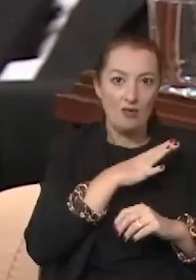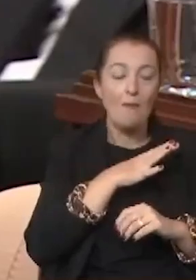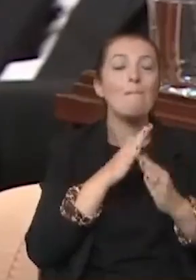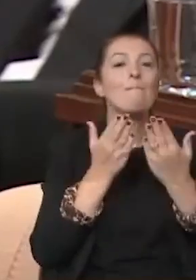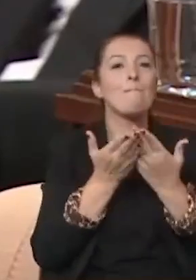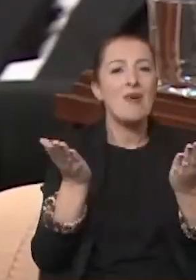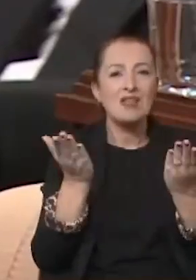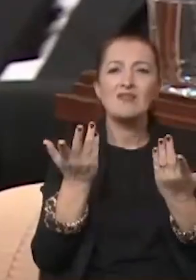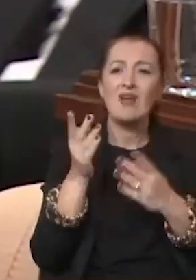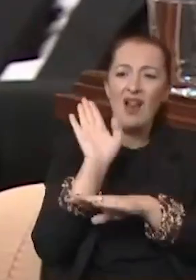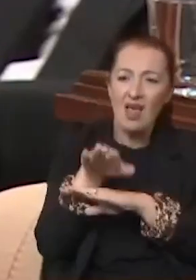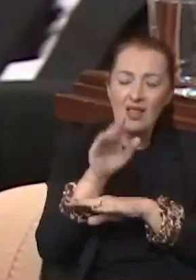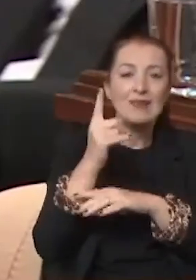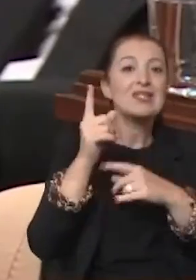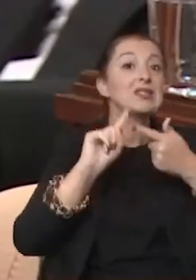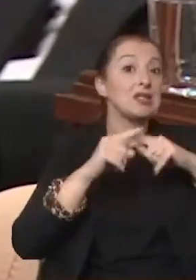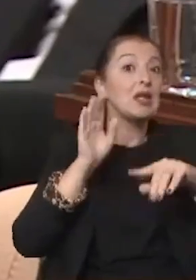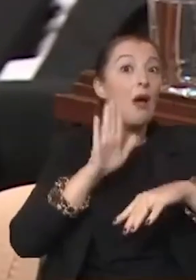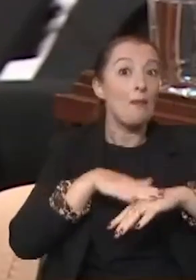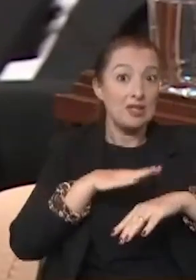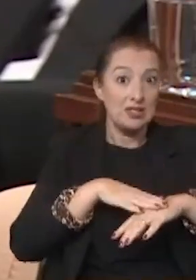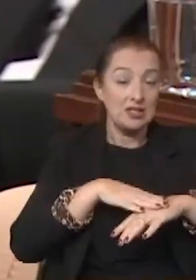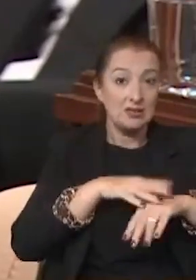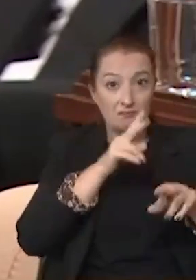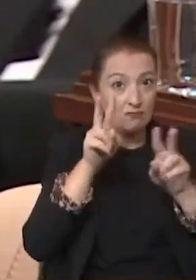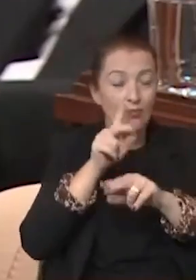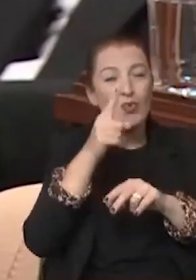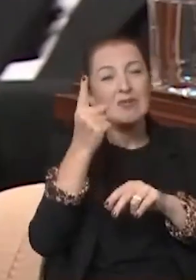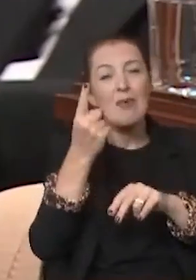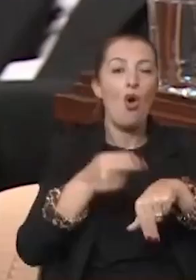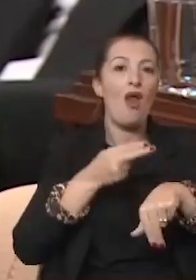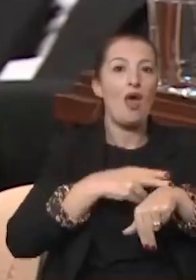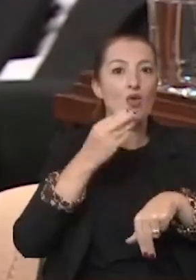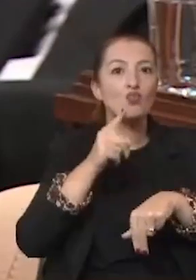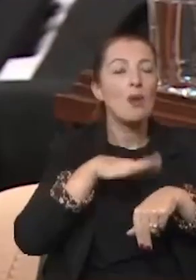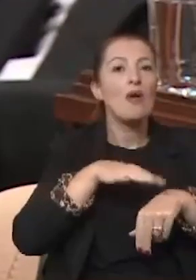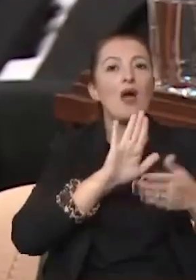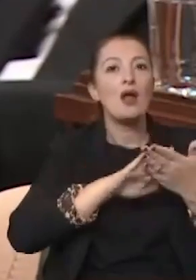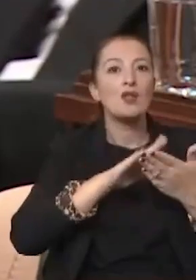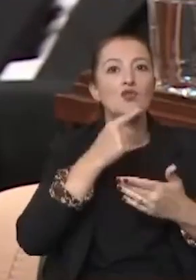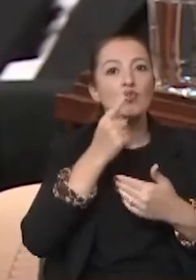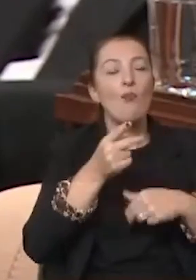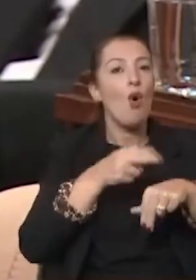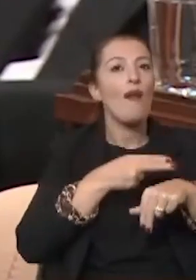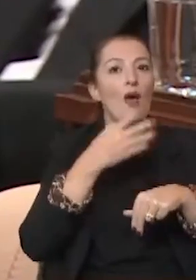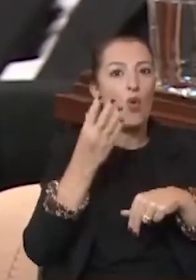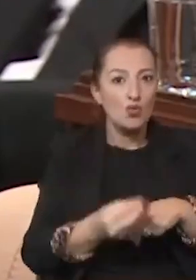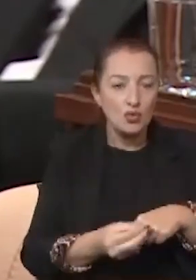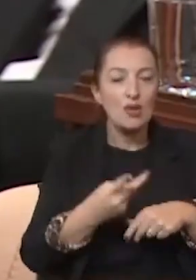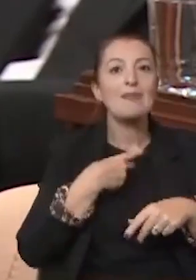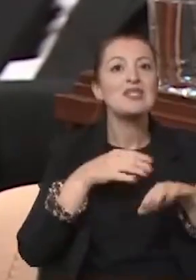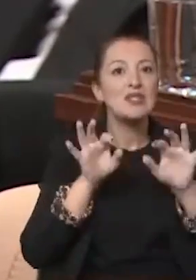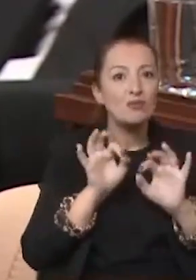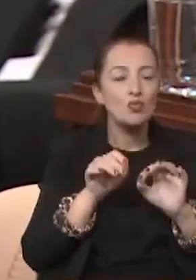Maalesef böyle aşağılık bir siyaset yaptınız. Bakın bu size örnek olsun. Bunu yapan arkadaşlara söylüyorum, örnek olsun. Biz bugün